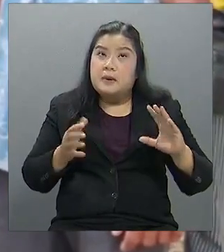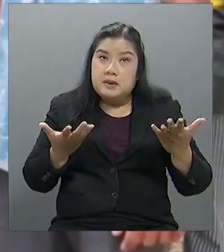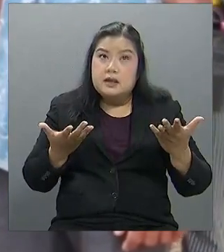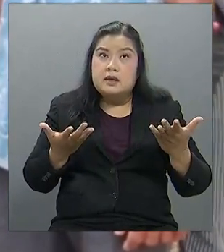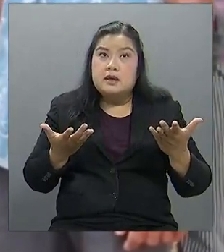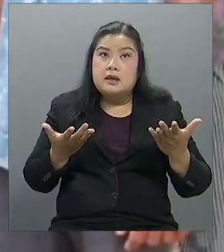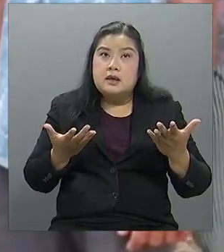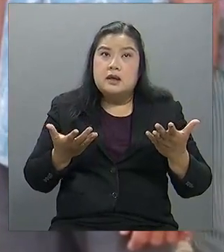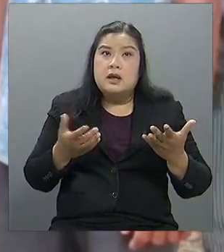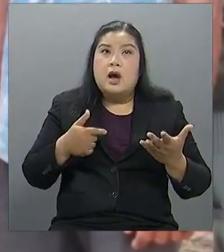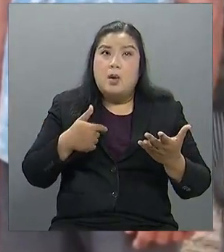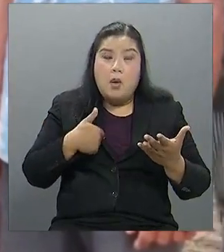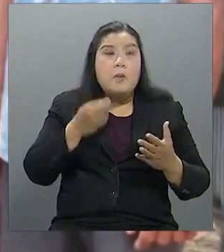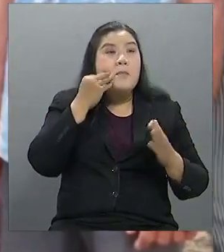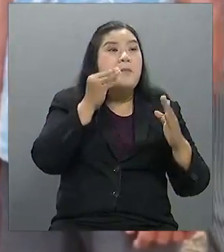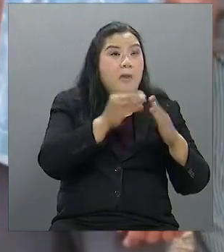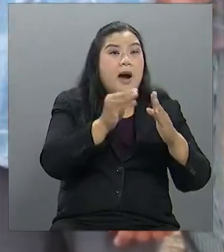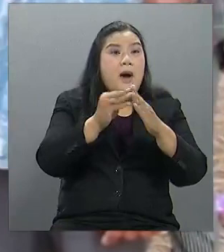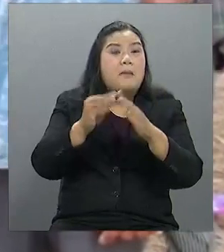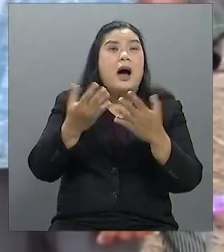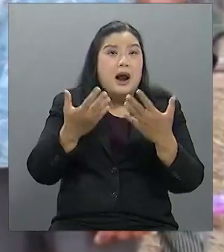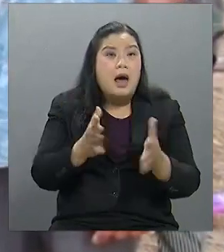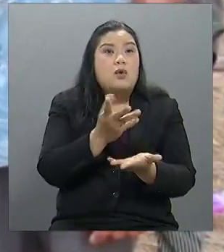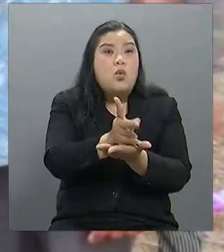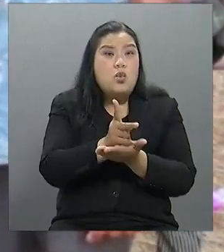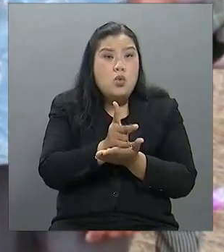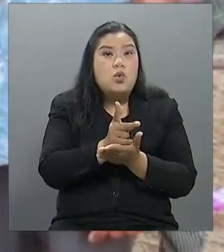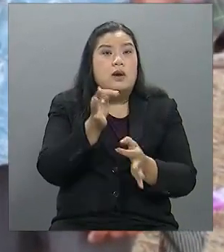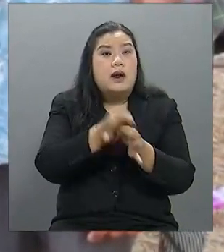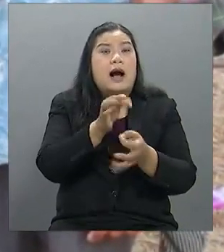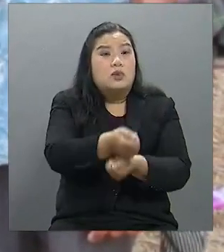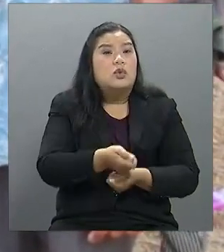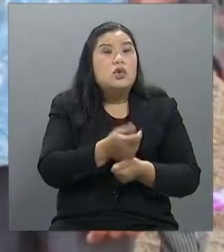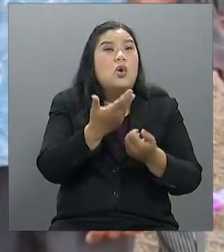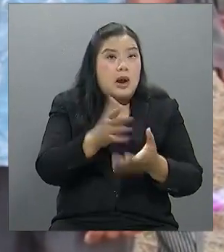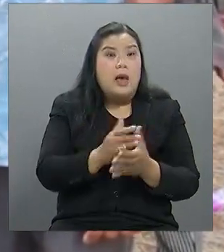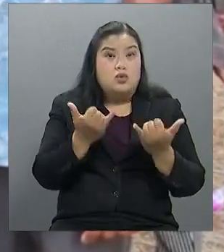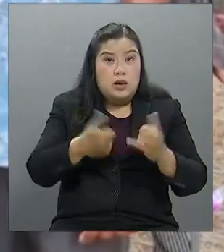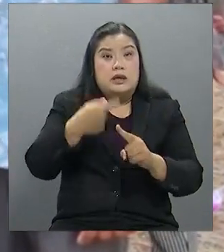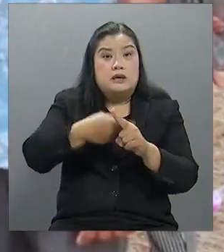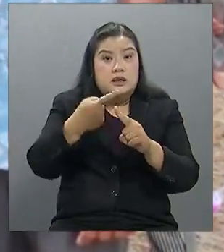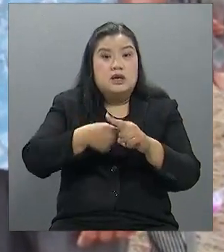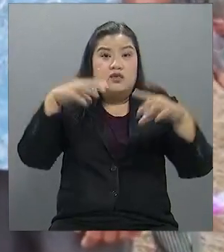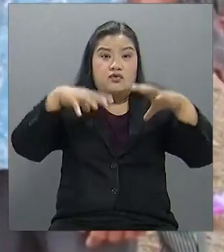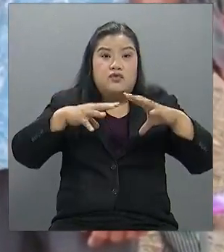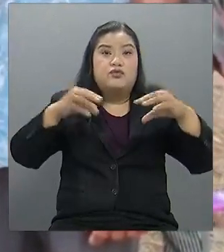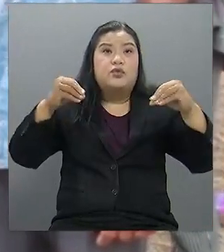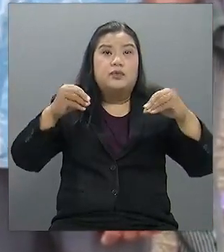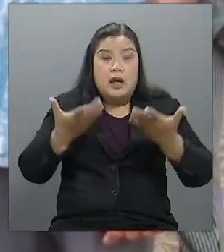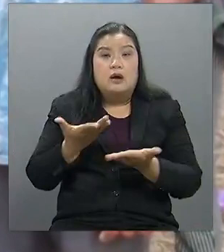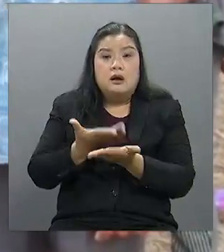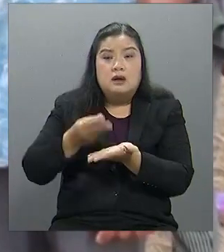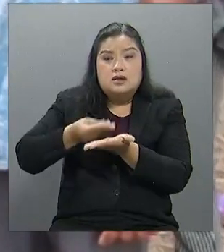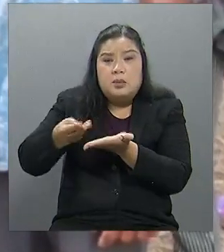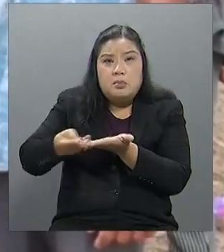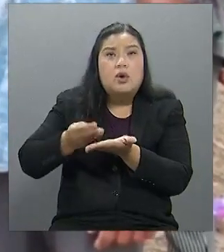มาตั้งเยอะแล้วน่ะไอ้แล้วก็แล้วนี่จะไม่มีอะไรใช้หนี้ทกสอีกแล้วนี